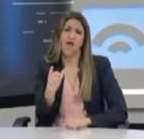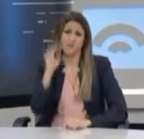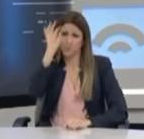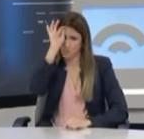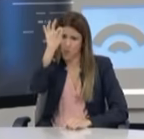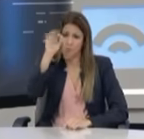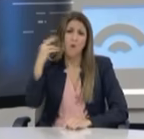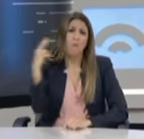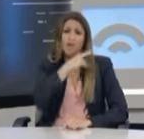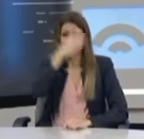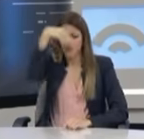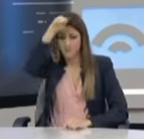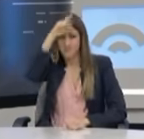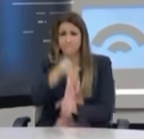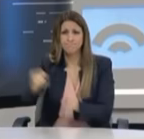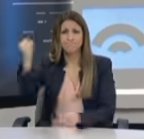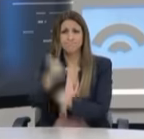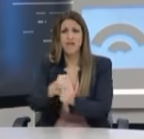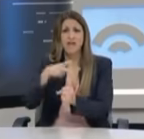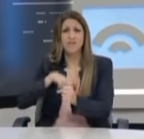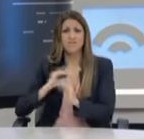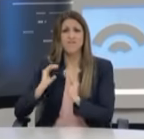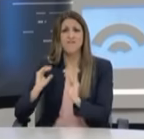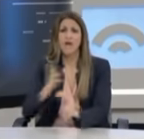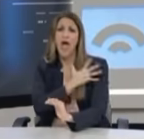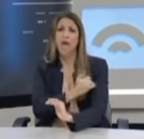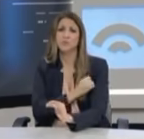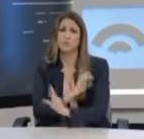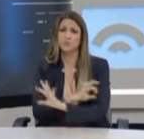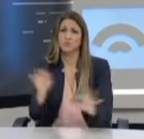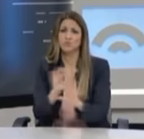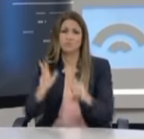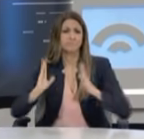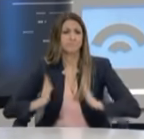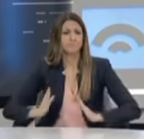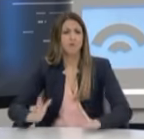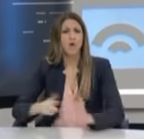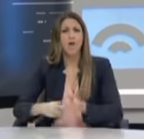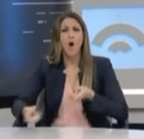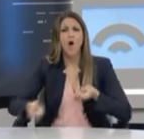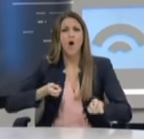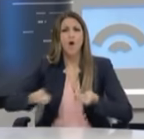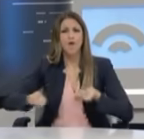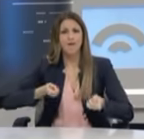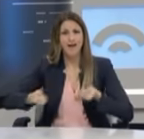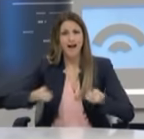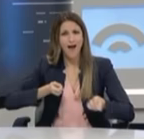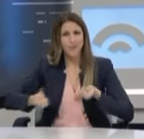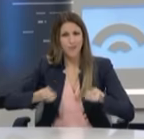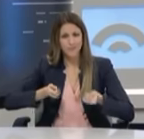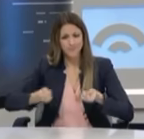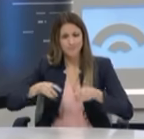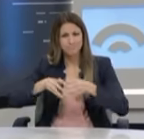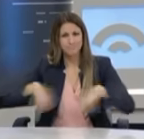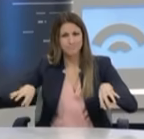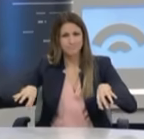στην κυβέρνηση, να αποσπάσει την ψήφο εμπιστοσύνης και ταυτόχρονα να οργανώσει ένα πολύ βολικό διαζύγιο με